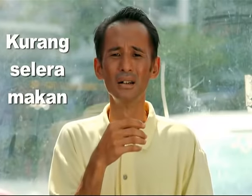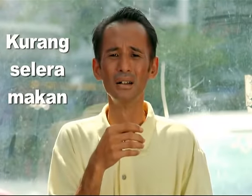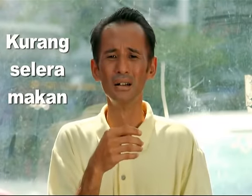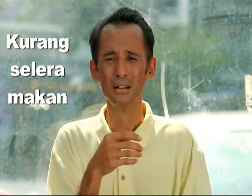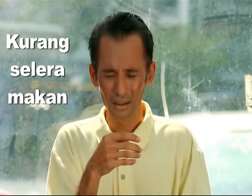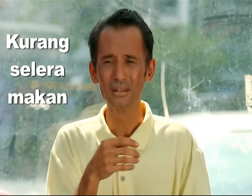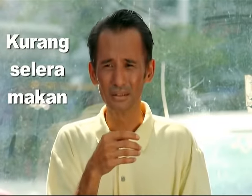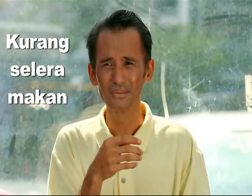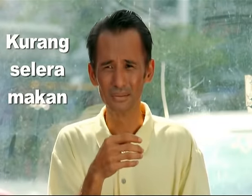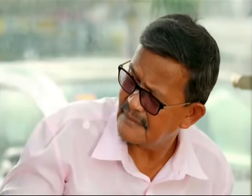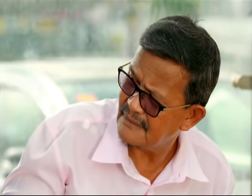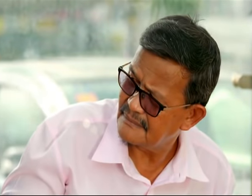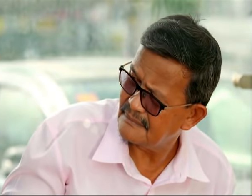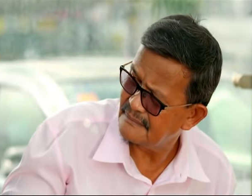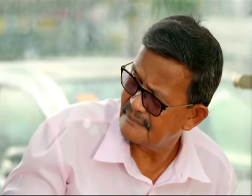kurang selera makan,